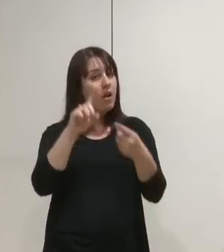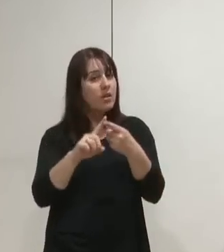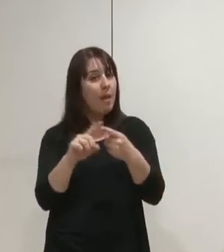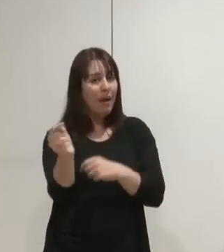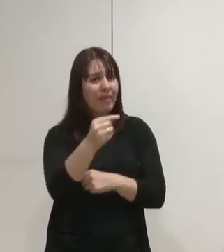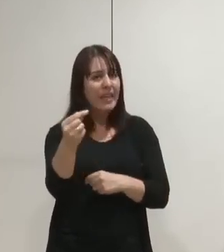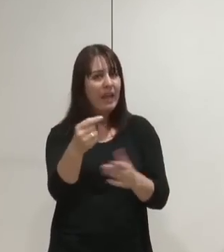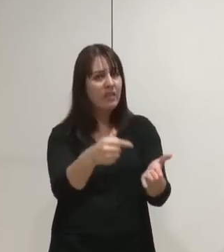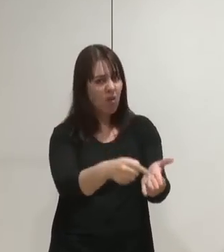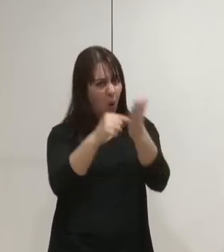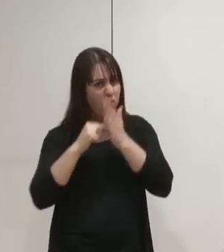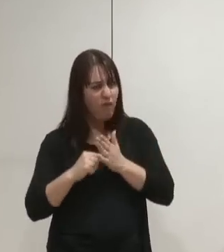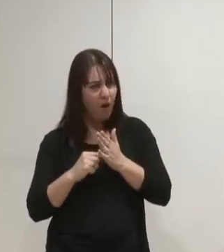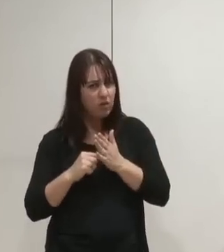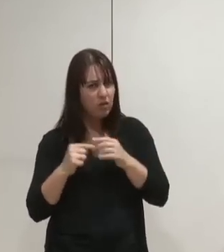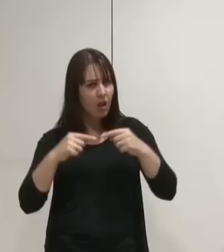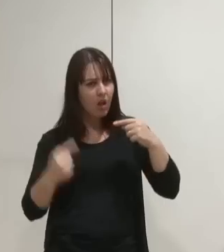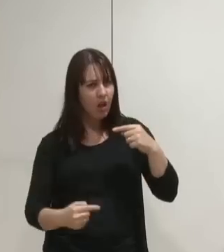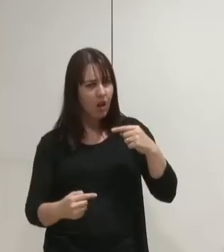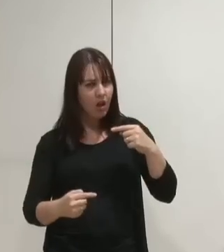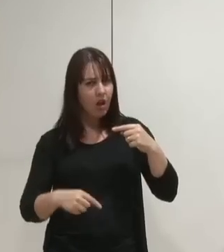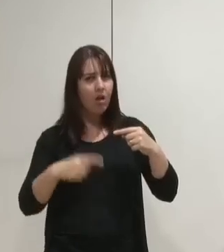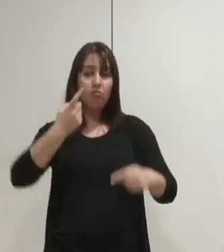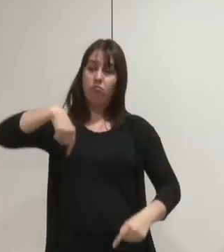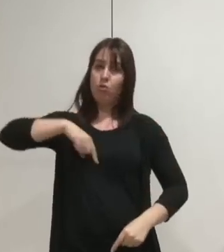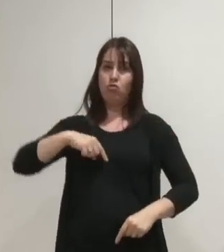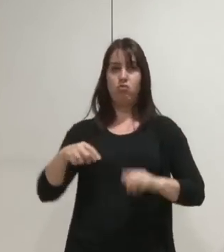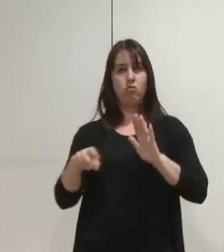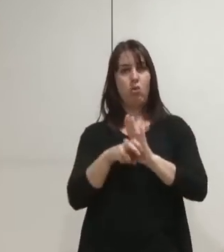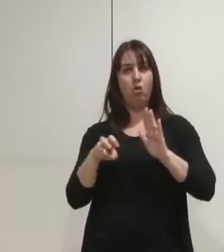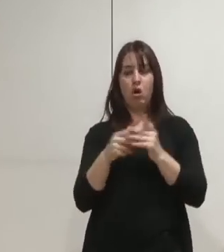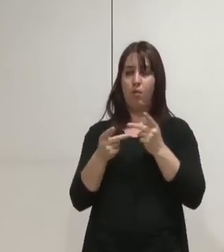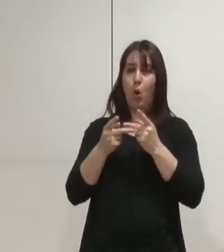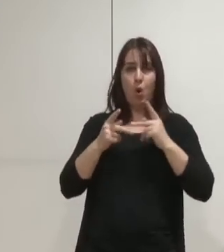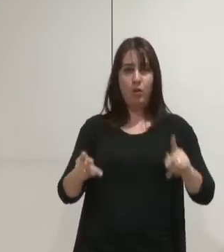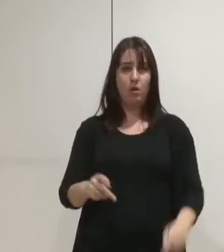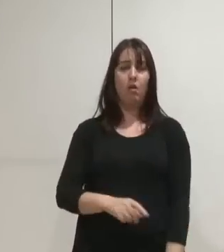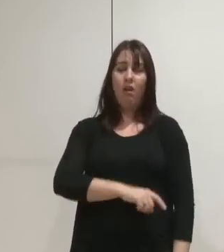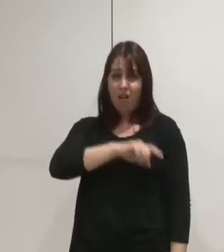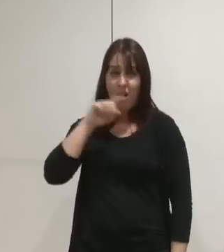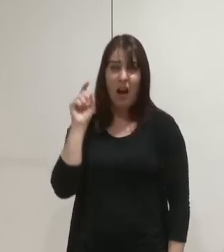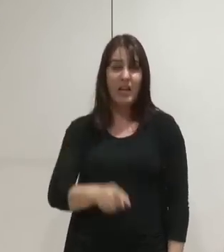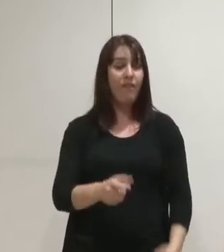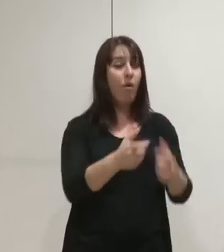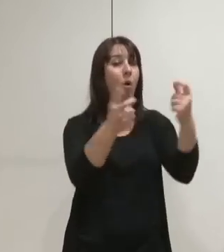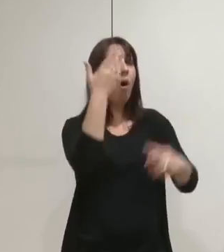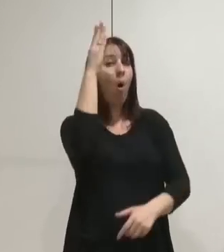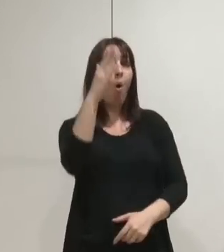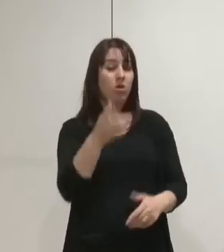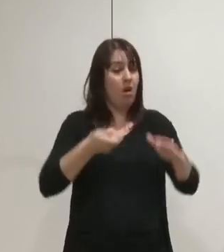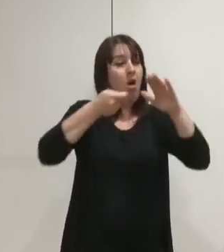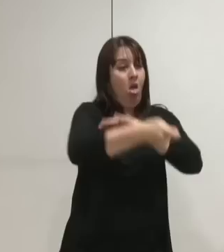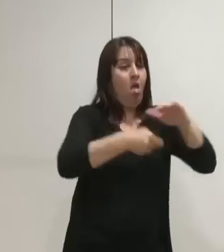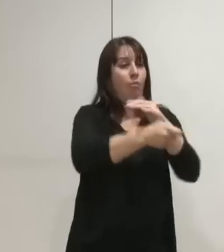négative c'est-à-dire le fait que nous commune de Grenoble soyons obligés de subventionner quelqu'un pour maintenir un